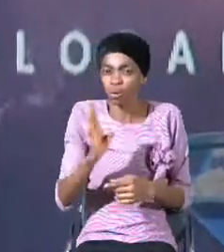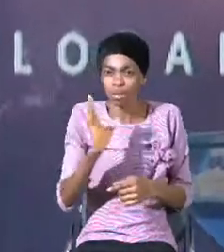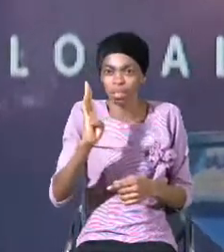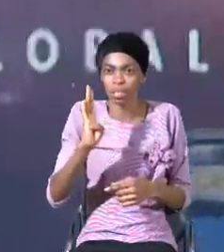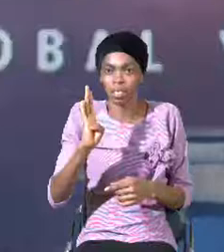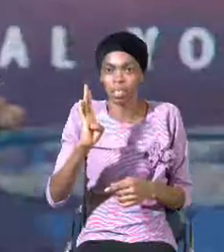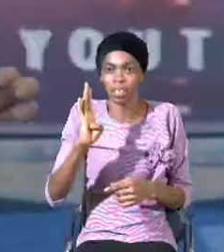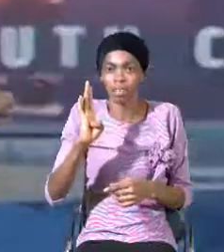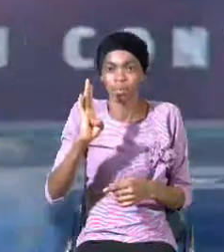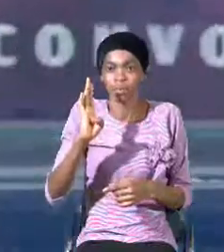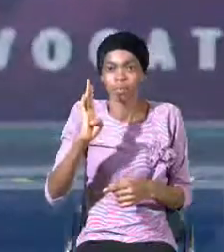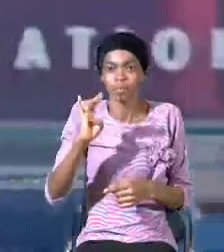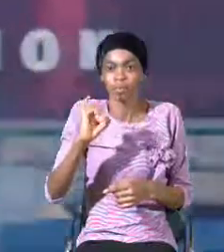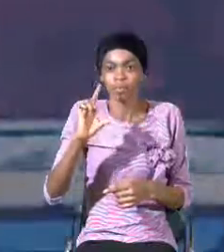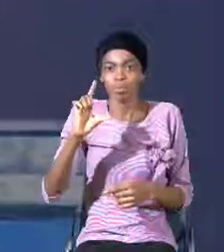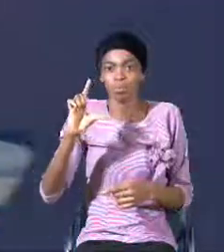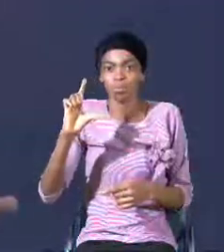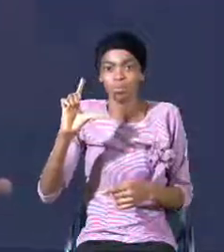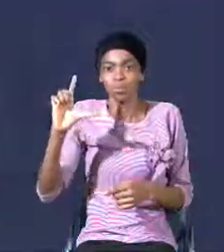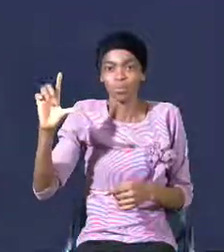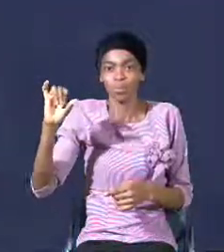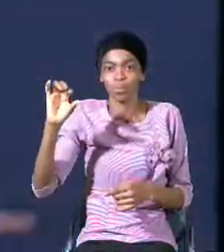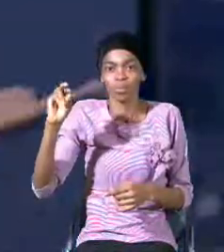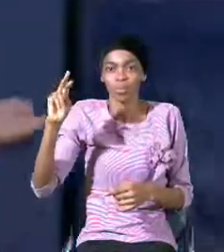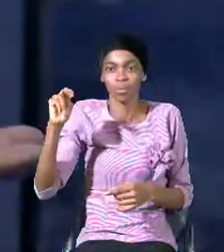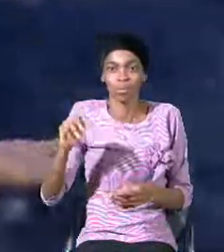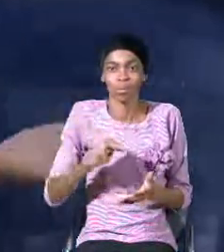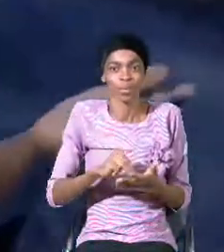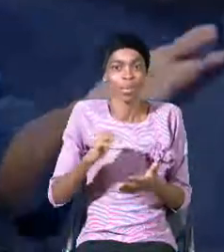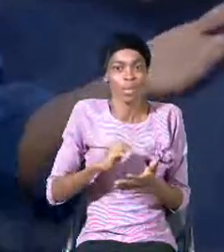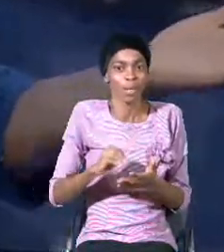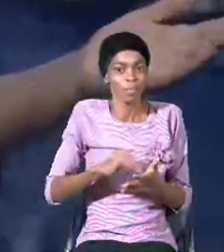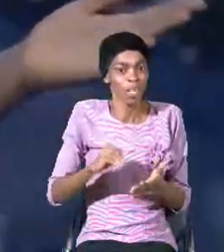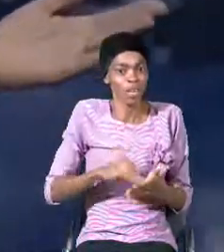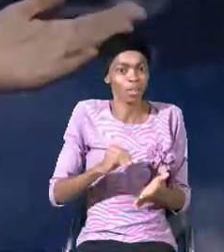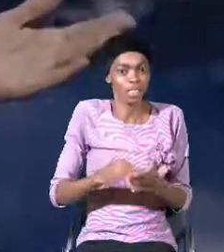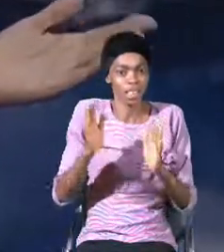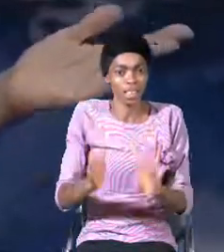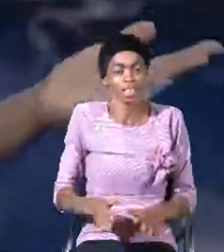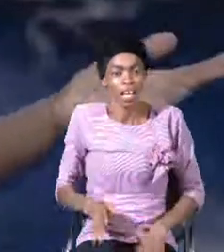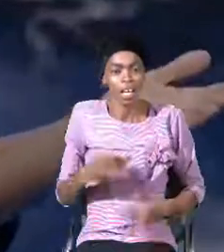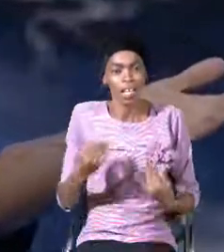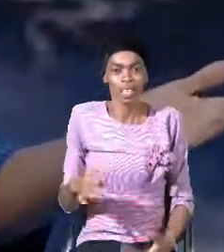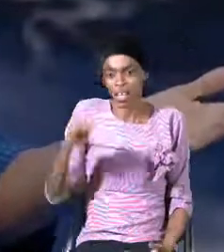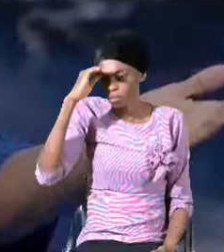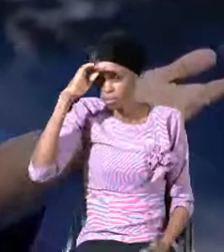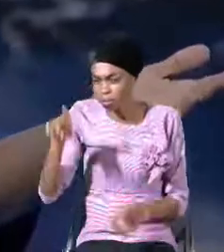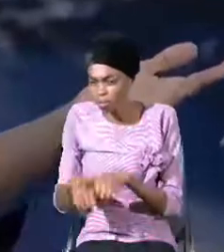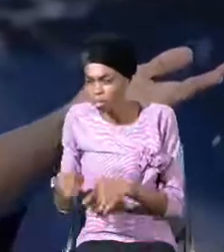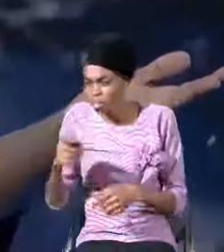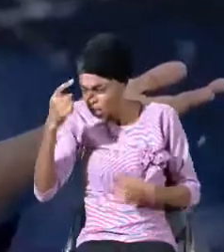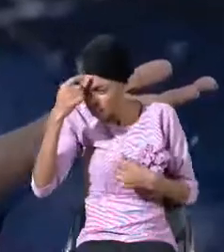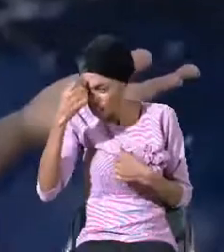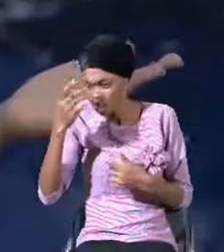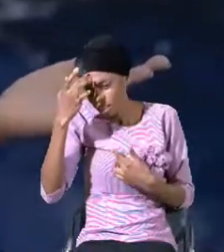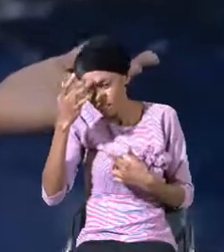c'est là le but de la vie. Mais ce qu'il a, il n'utilise pas. Sa mère est malade, il ne peut pas